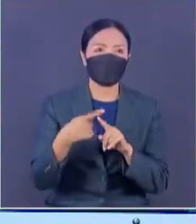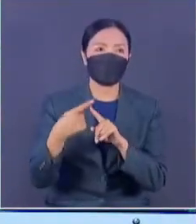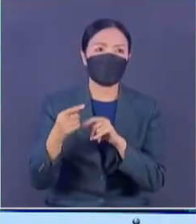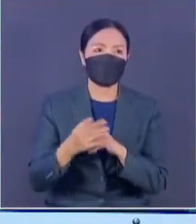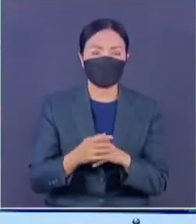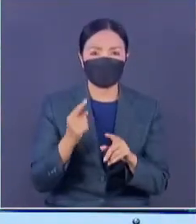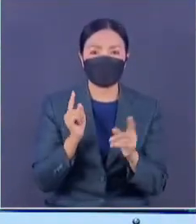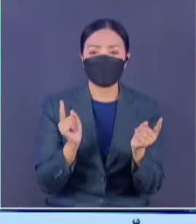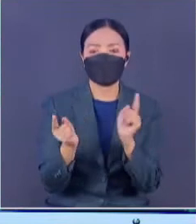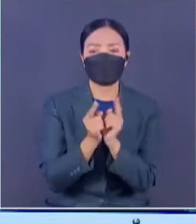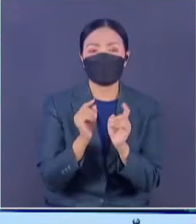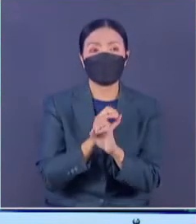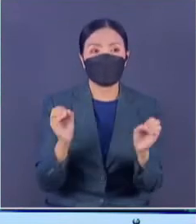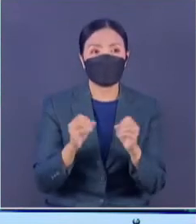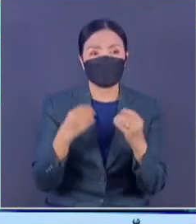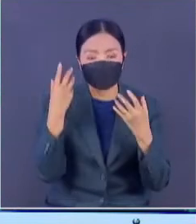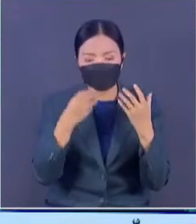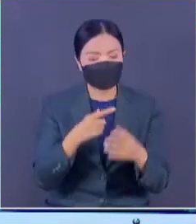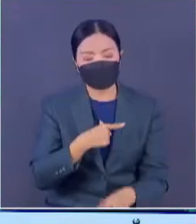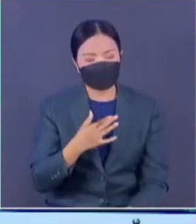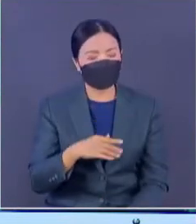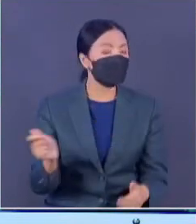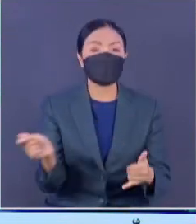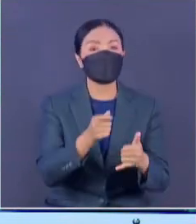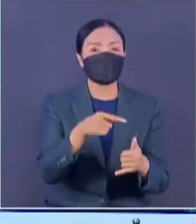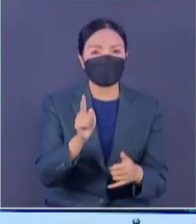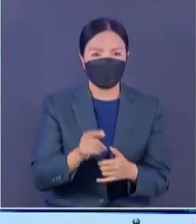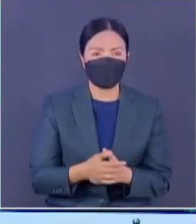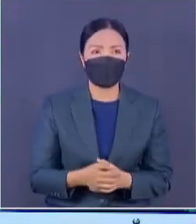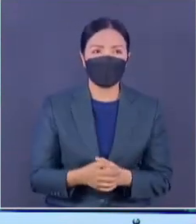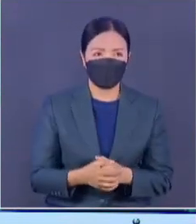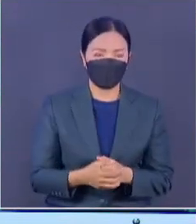คยรู้จักกันมาก่อน ไม่รู้จักกันมาก่อน เมาไม่ชอบขี้หน้าตีเลยโอ้แบบนี้ร้ายจริงๆ ในสังคม นะคะ